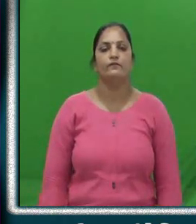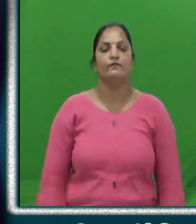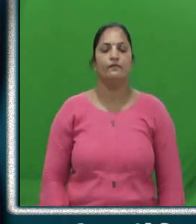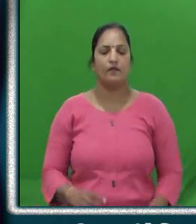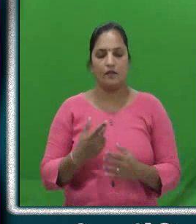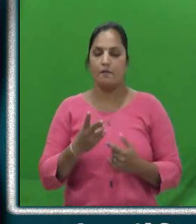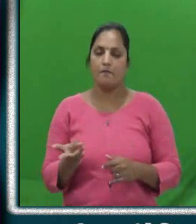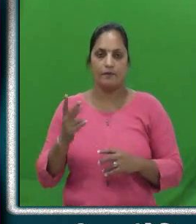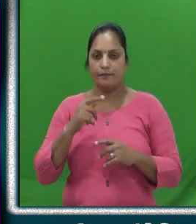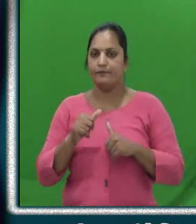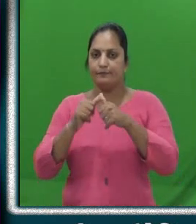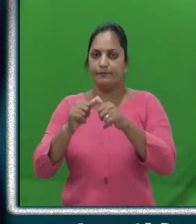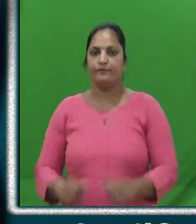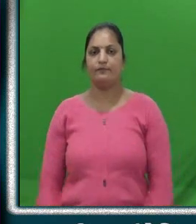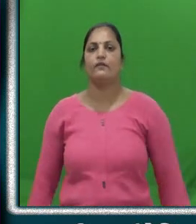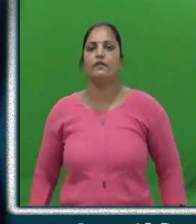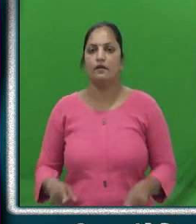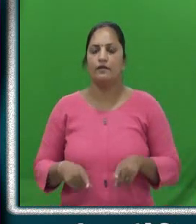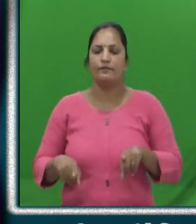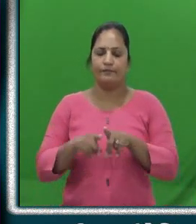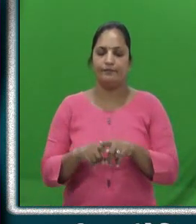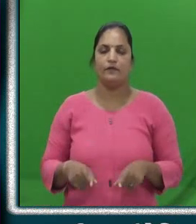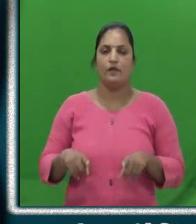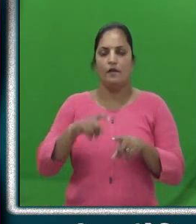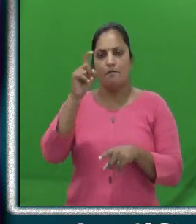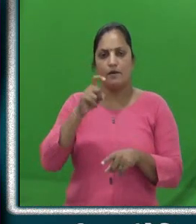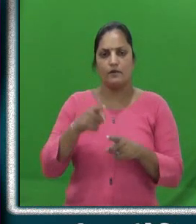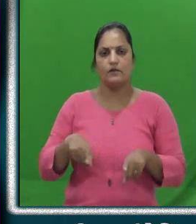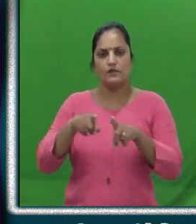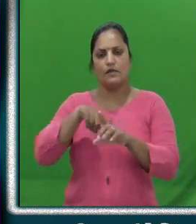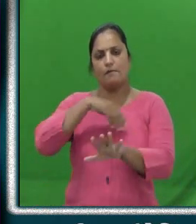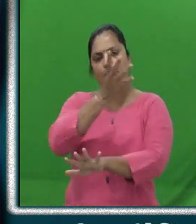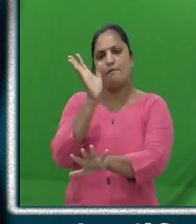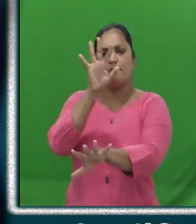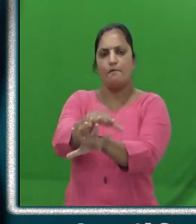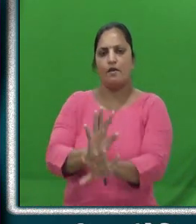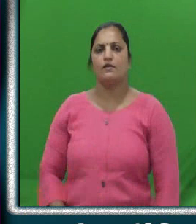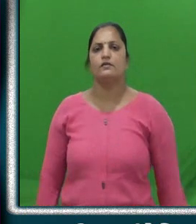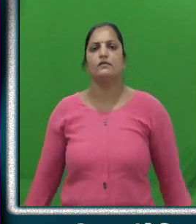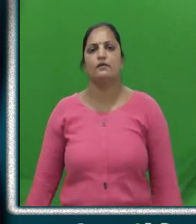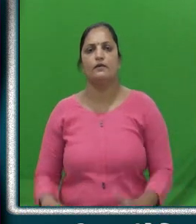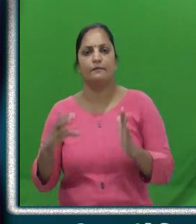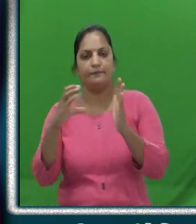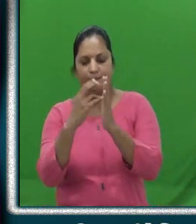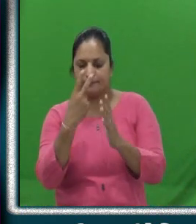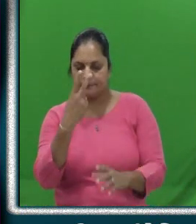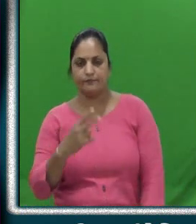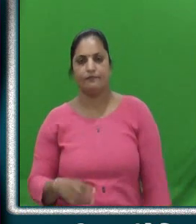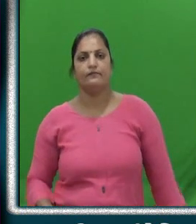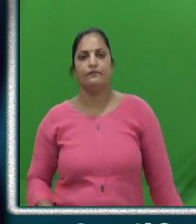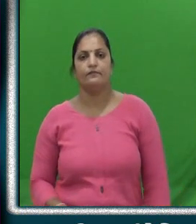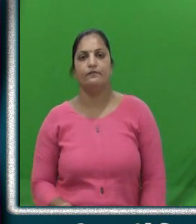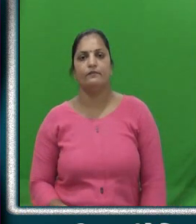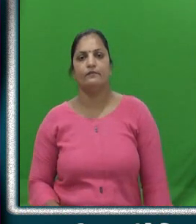બોડીઝ. સીધો જવાબ થઈ ગયો ને. જવાબ આ રીતના જ લખાય, પ્રશ્ન અને જવાબ બેને મિક્સ કરો, પેરેગ્રાફ પર જે